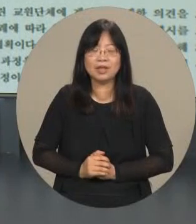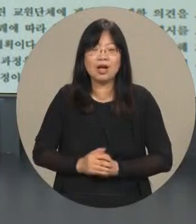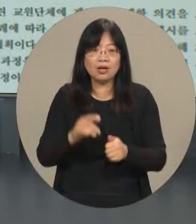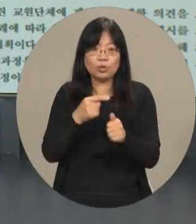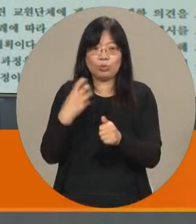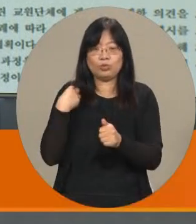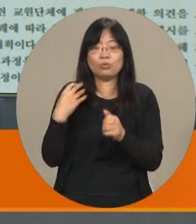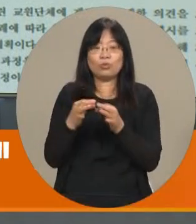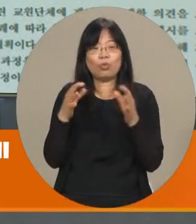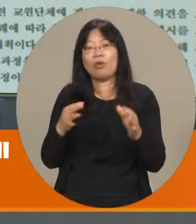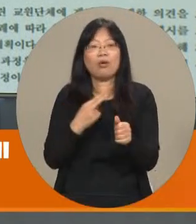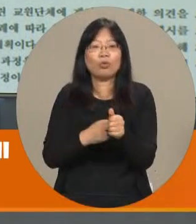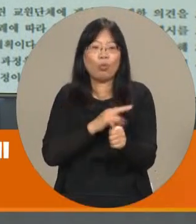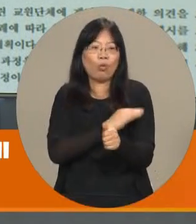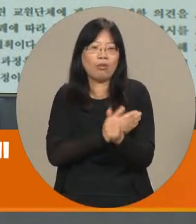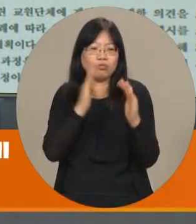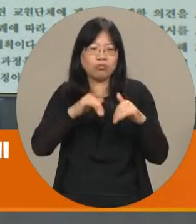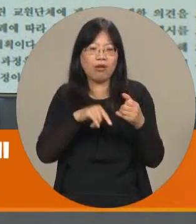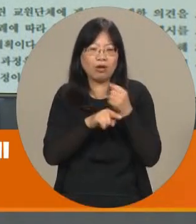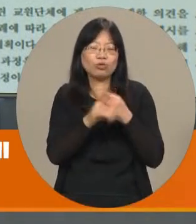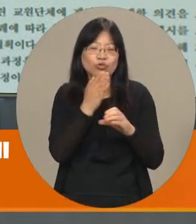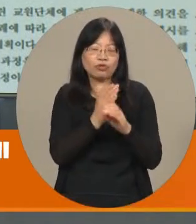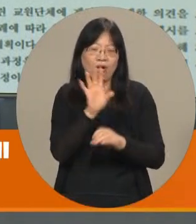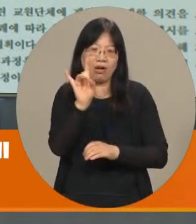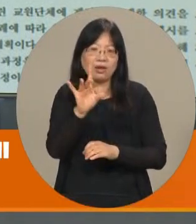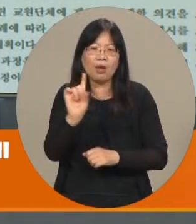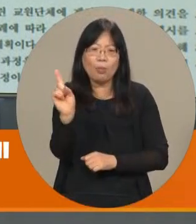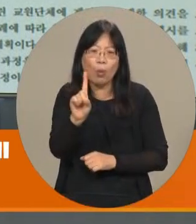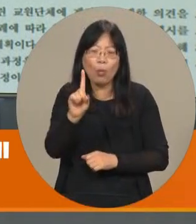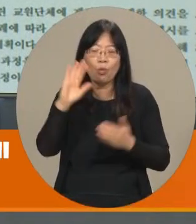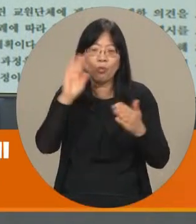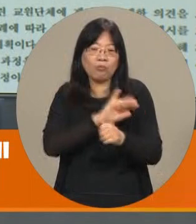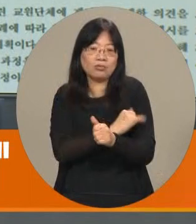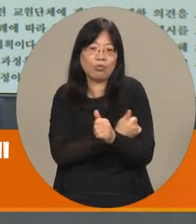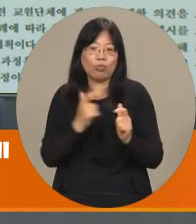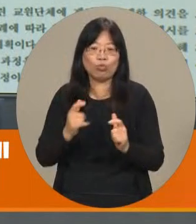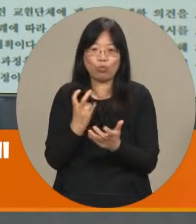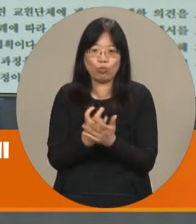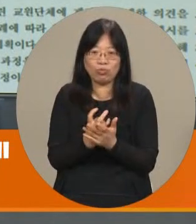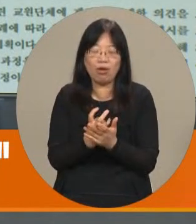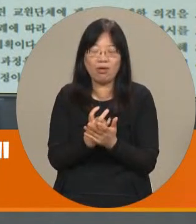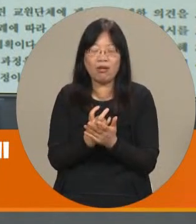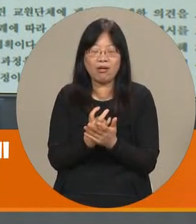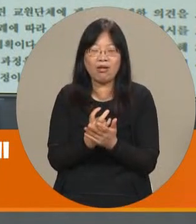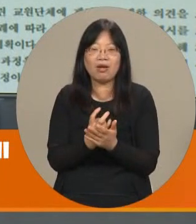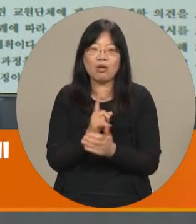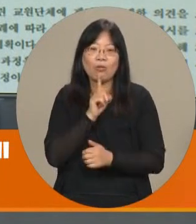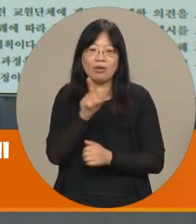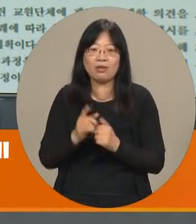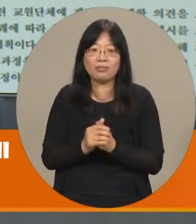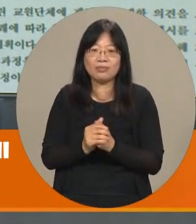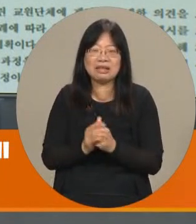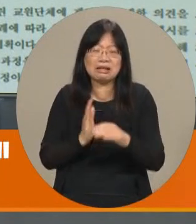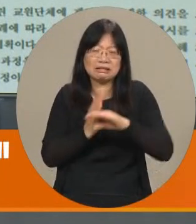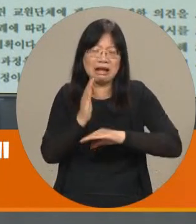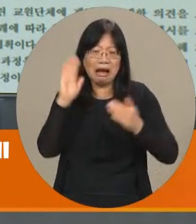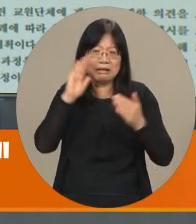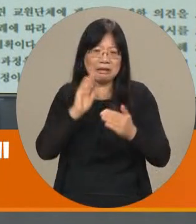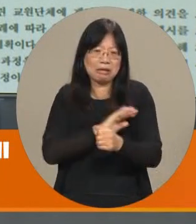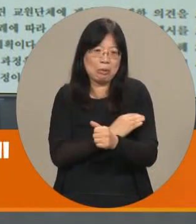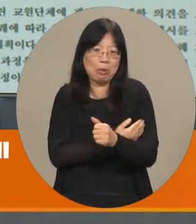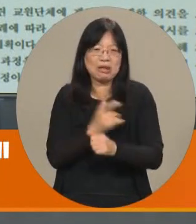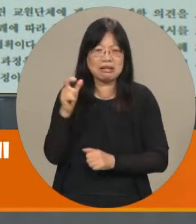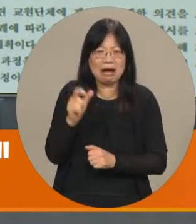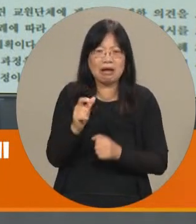교육부는 그동안 교육권이 무너진 이유 가운데 하나로 학생인권 조례를 지목해 왔습니다 지나치게 학생